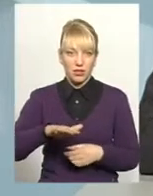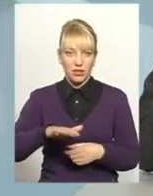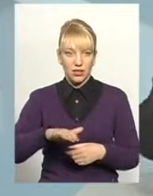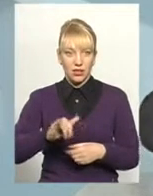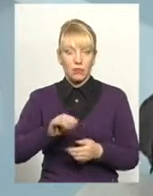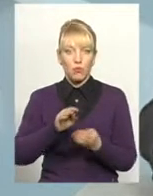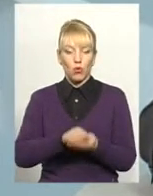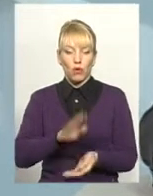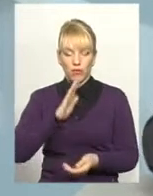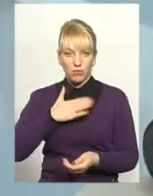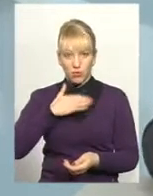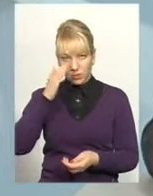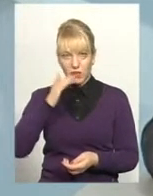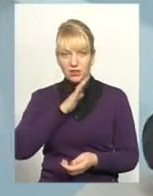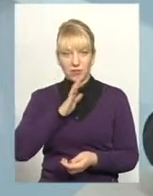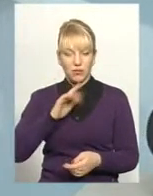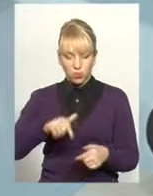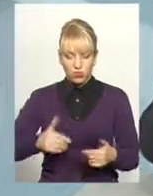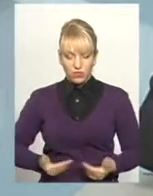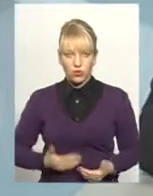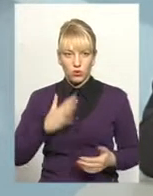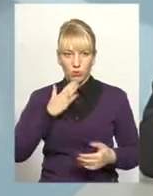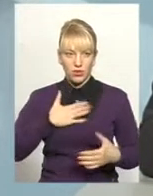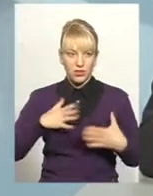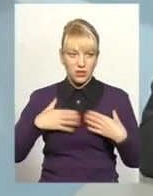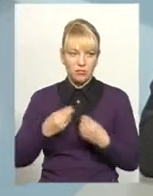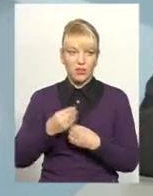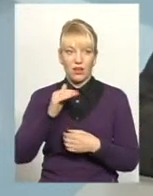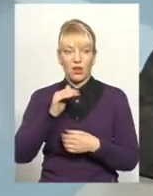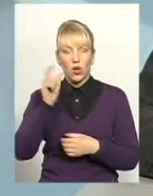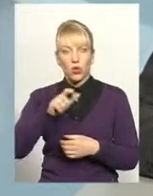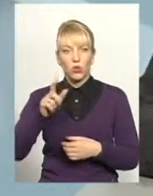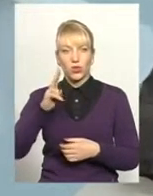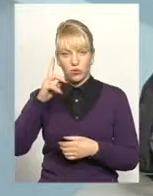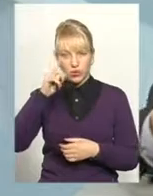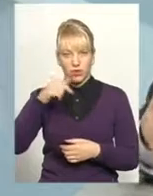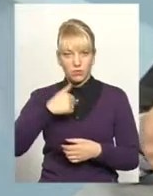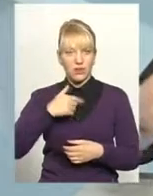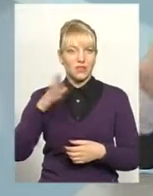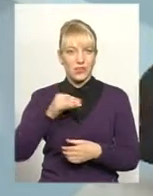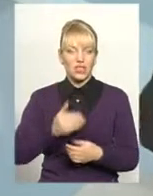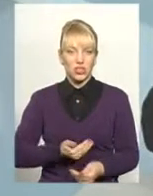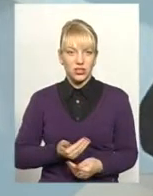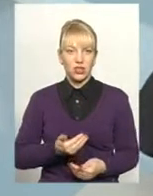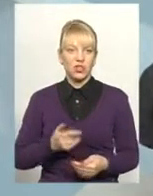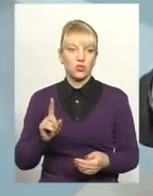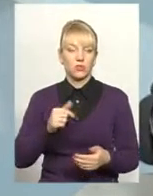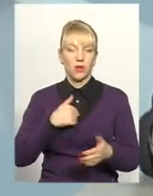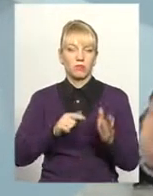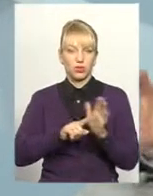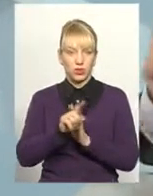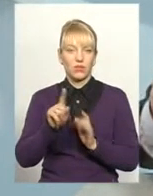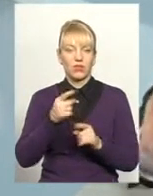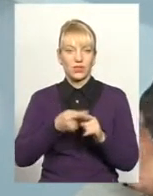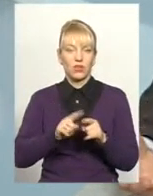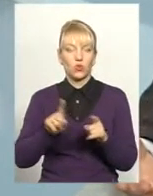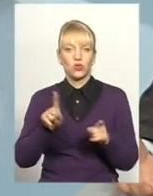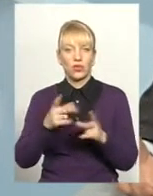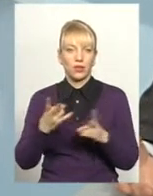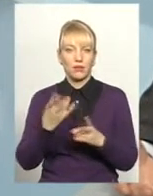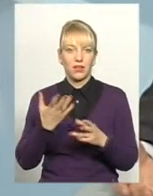мої батьки, тут живуть моя сім'я, діти, люди, які мене все життя знають, щоб я почав, значить, із-за того, що треба